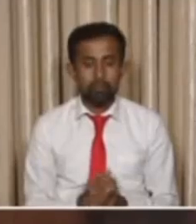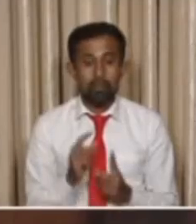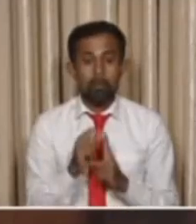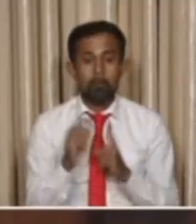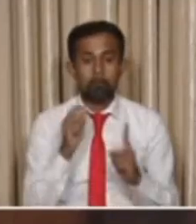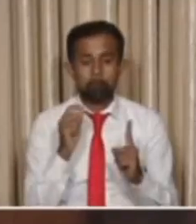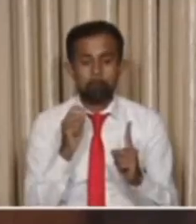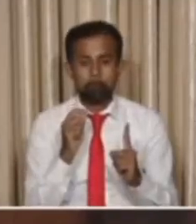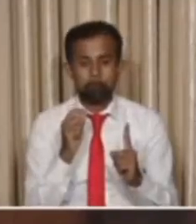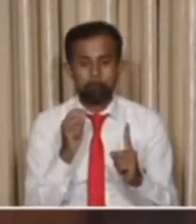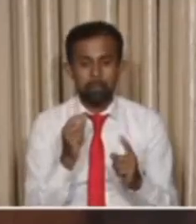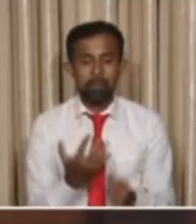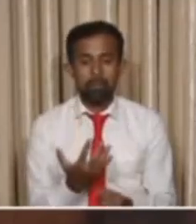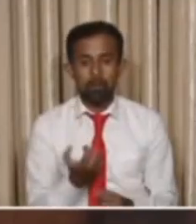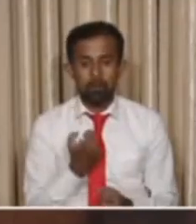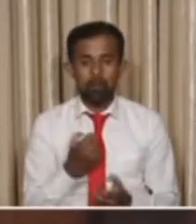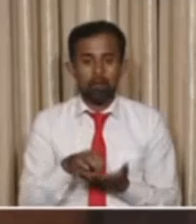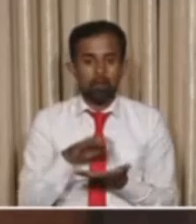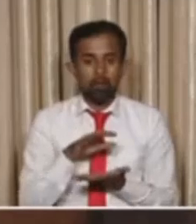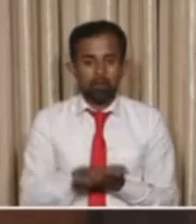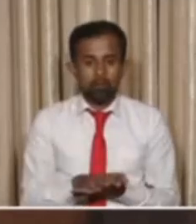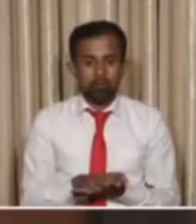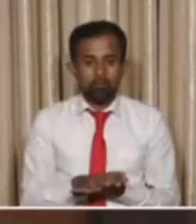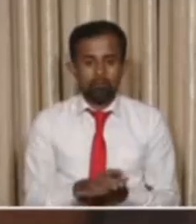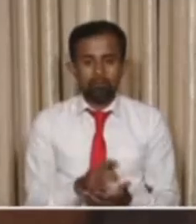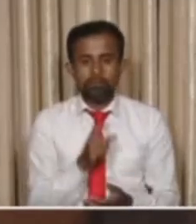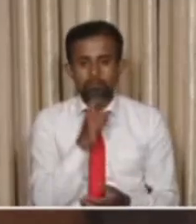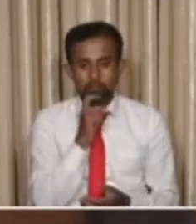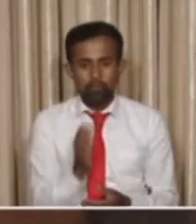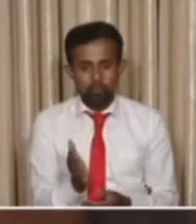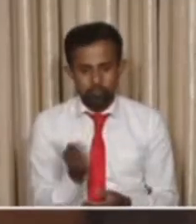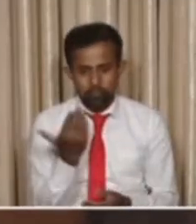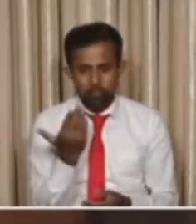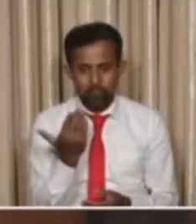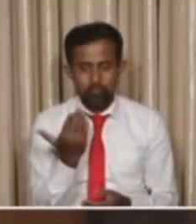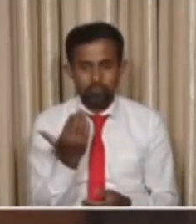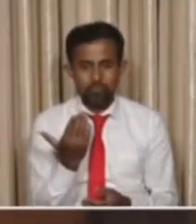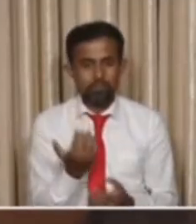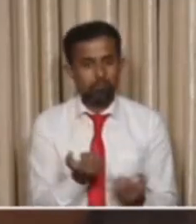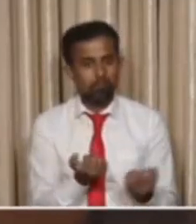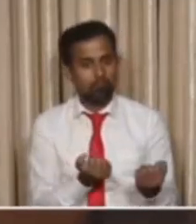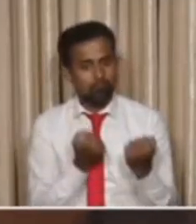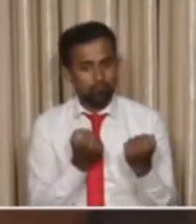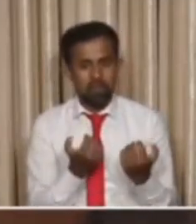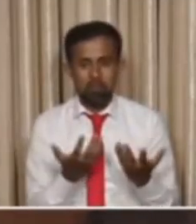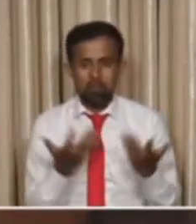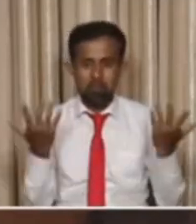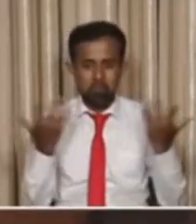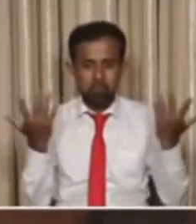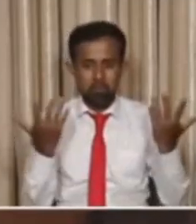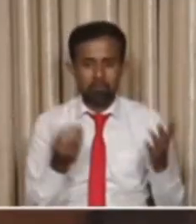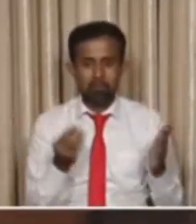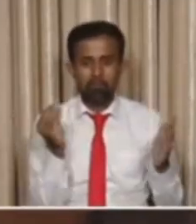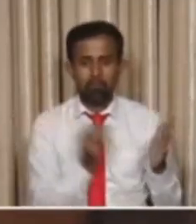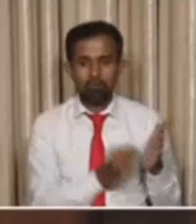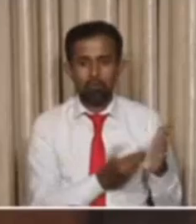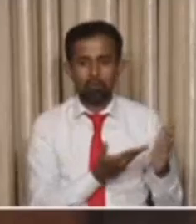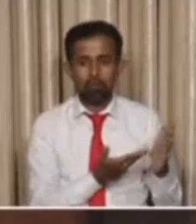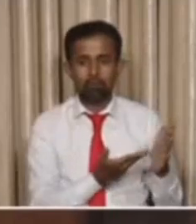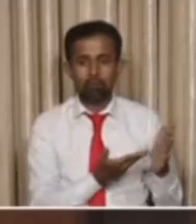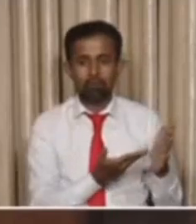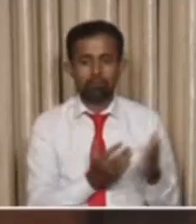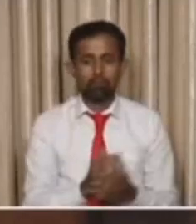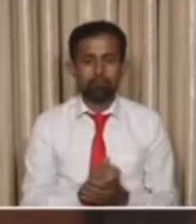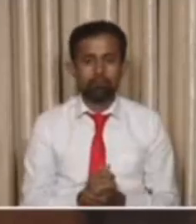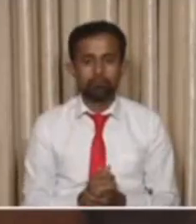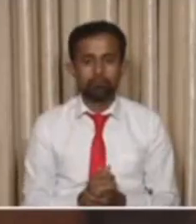இவ்வாறாக பாராளுமன்ற உறுப்பினருடைய சிறப்புரிமை மீறப்பட்டது என்று சொல்லும் பொழுது நாட்டினுடைய ஜனாதிபதி அவர்கள் பாராளுமன்ற உறுப்பினருடைய சிறப்புரிமை மீறுகிறார்